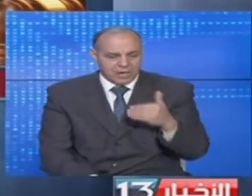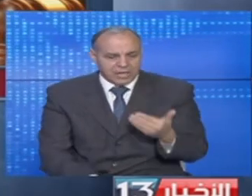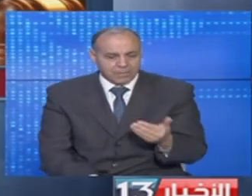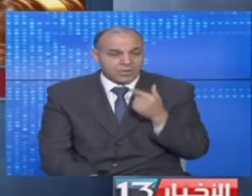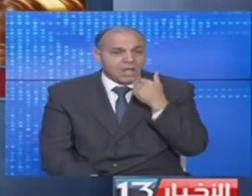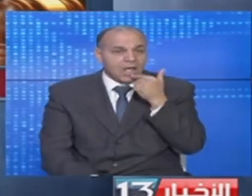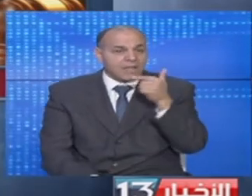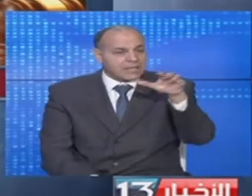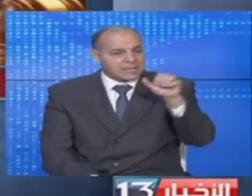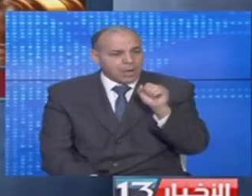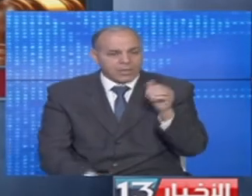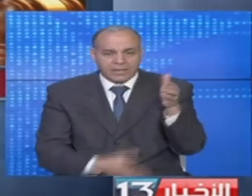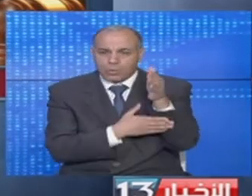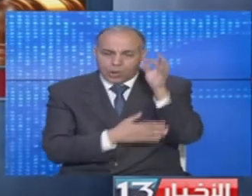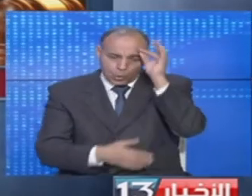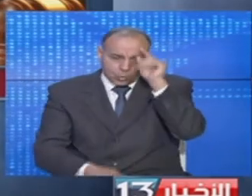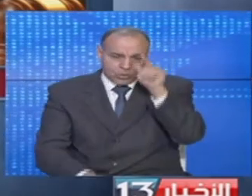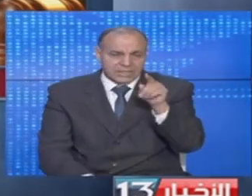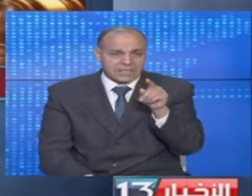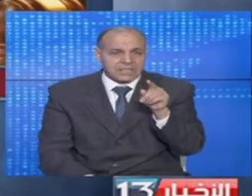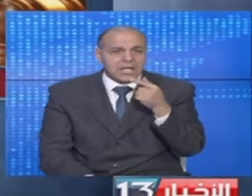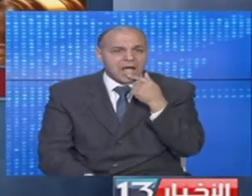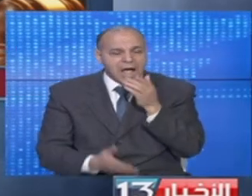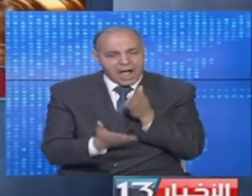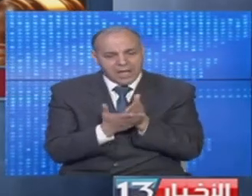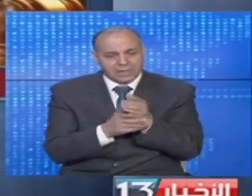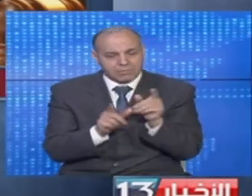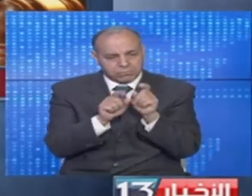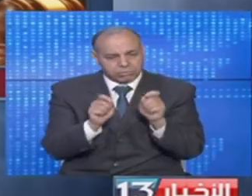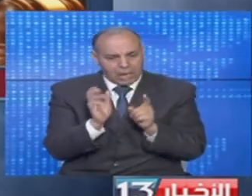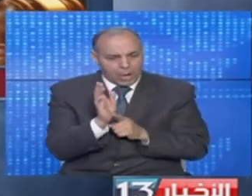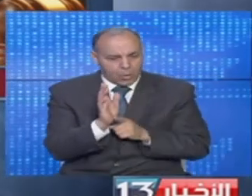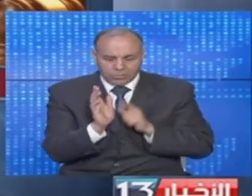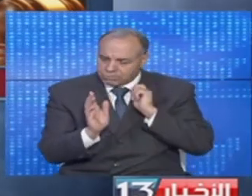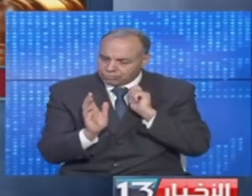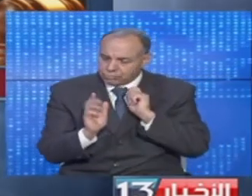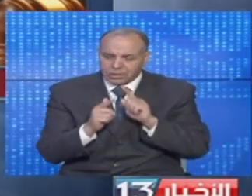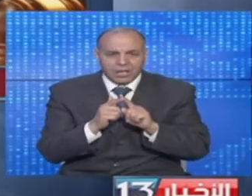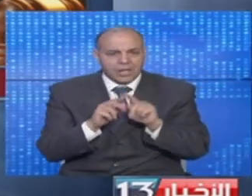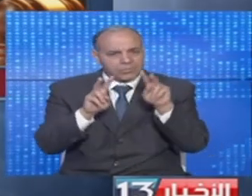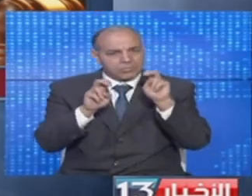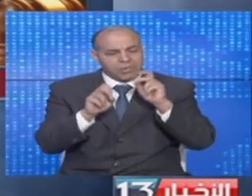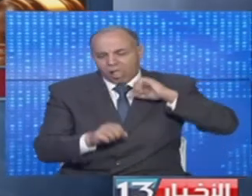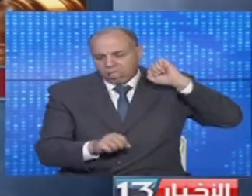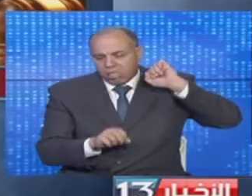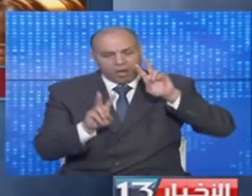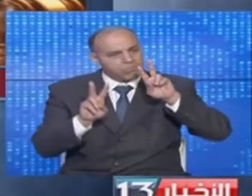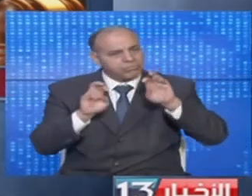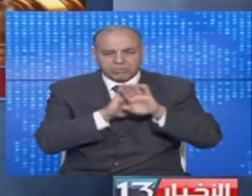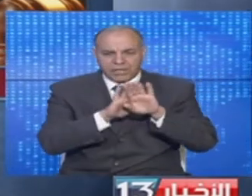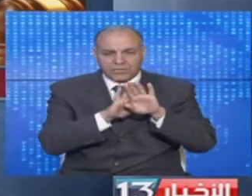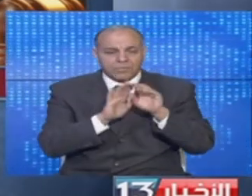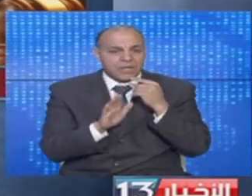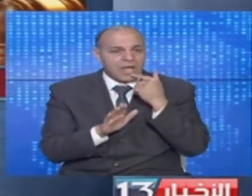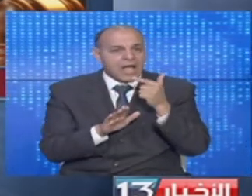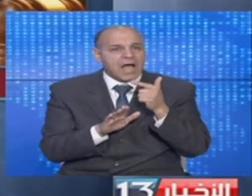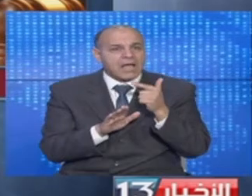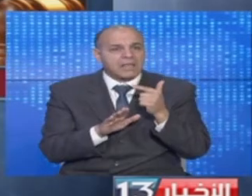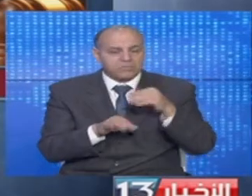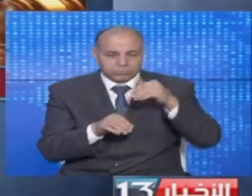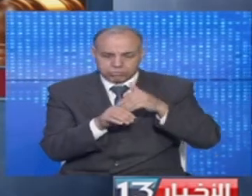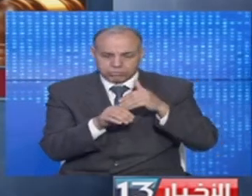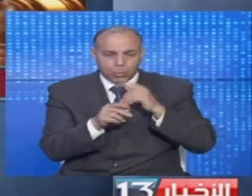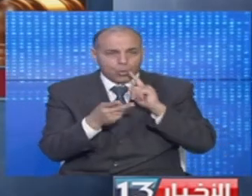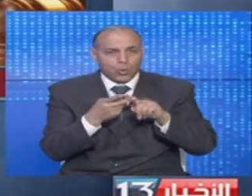الجاري، لدعوة الدولة التونسية إلى تكريس احترام التزاماتها بخصوص تعليق تنفيذ عقوبة الإعدام من خلال